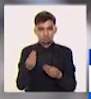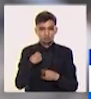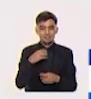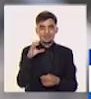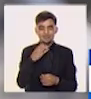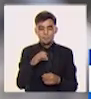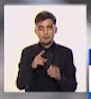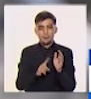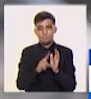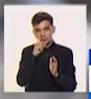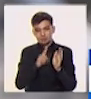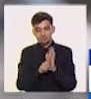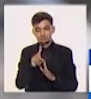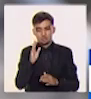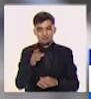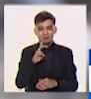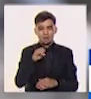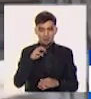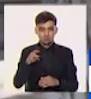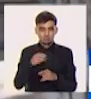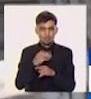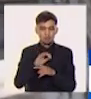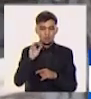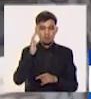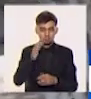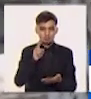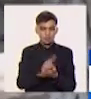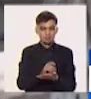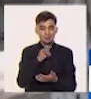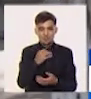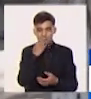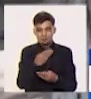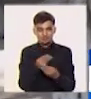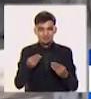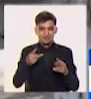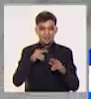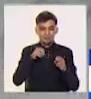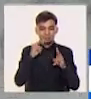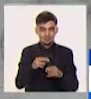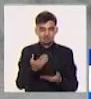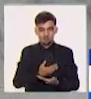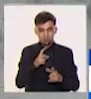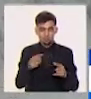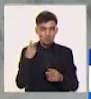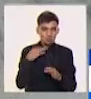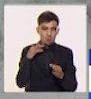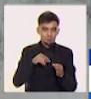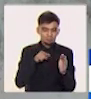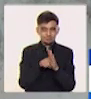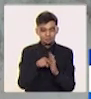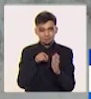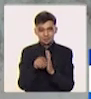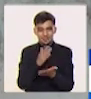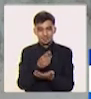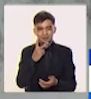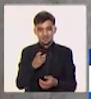уже нотариусқа жолдауға уже жұмыстанамыз. Қазір жылу беретін мекеме айлап қордаланған тұрғындардың қарызын мәжбүрлеп қайтару үшін